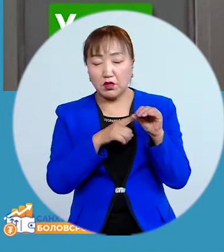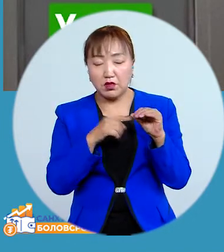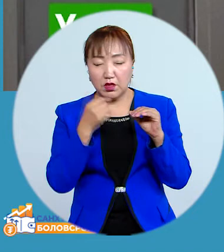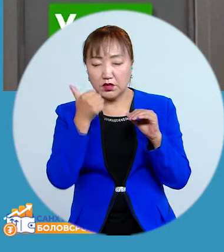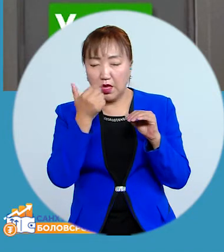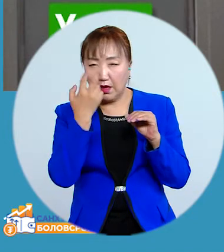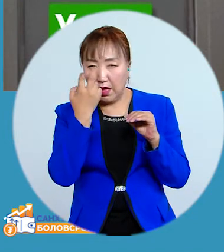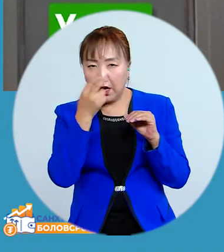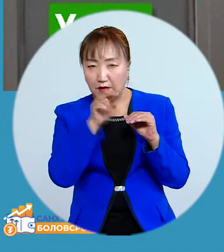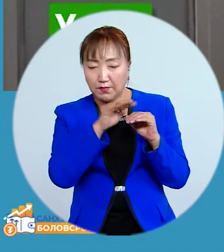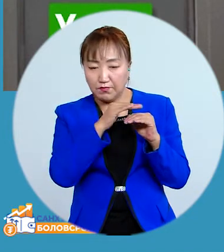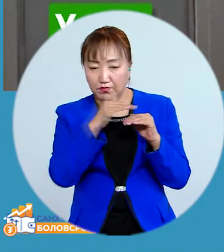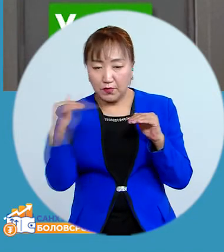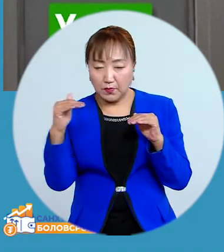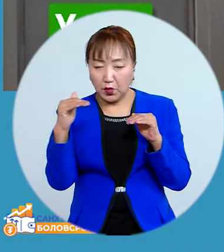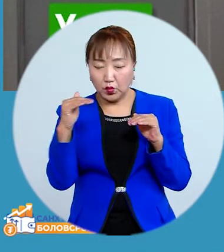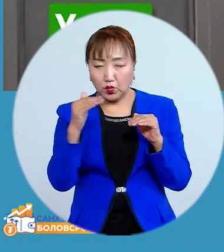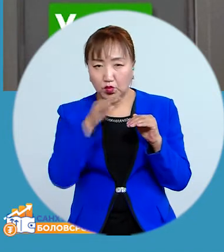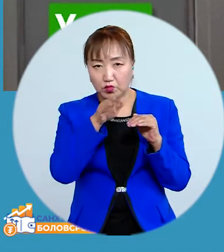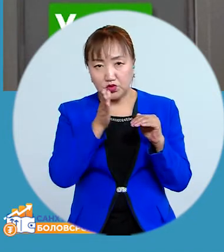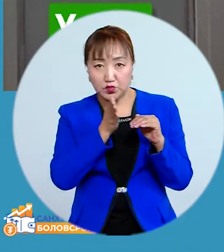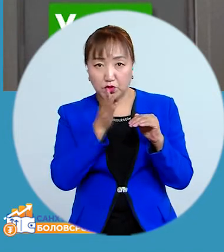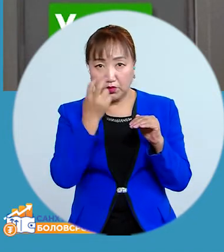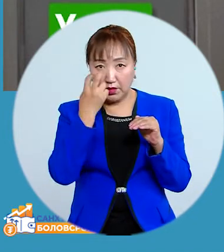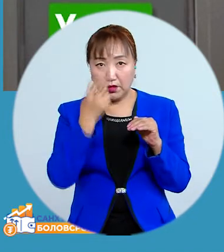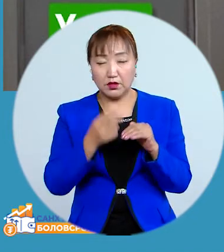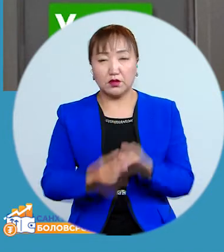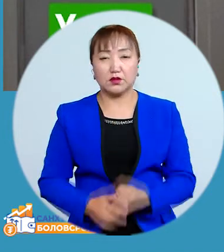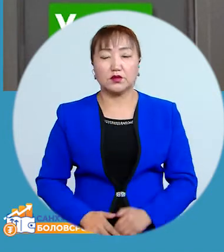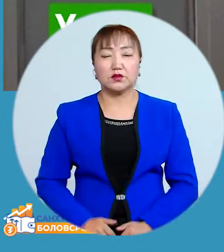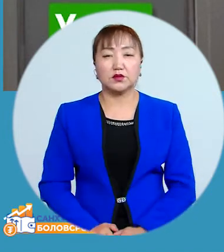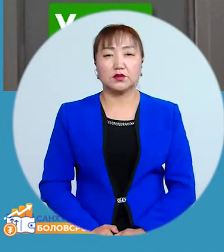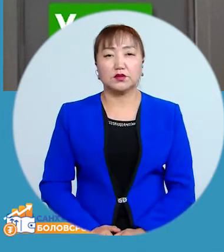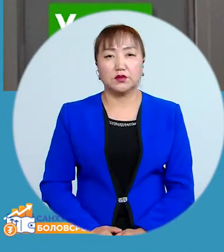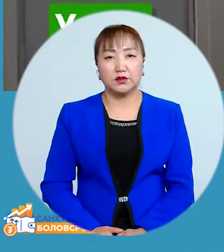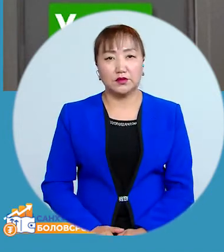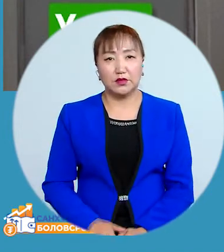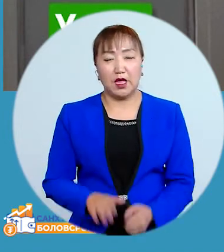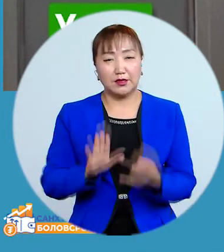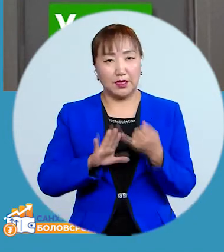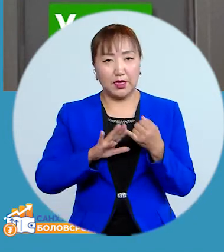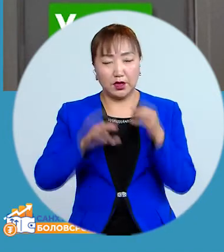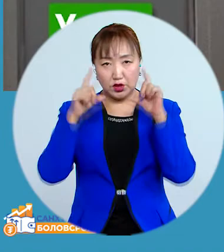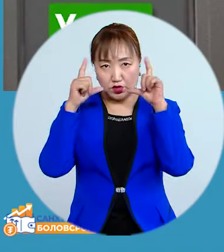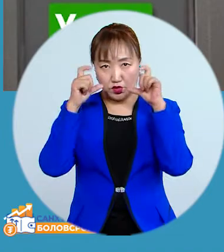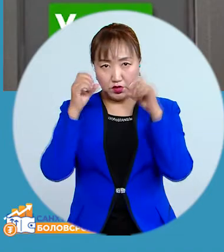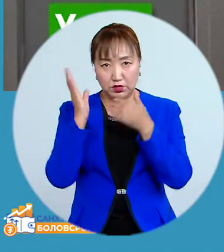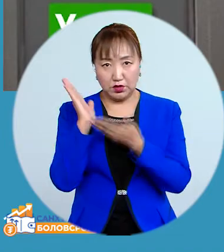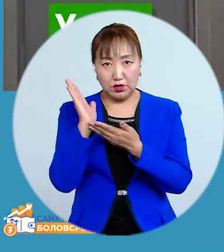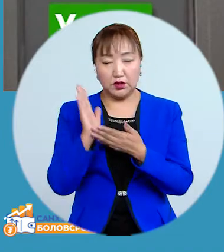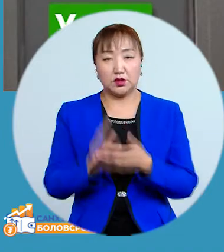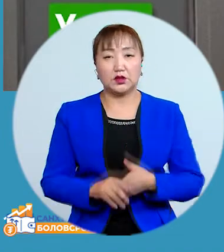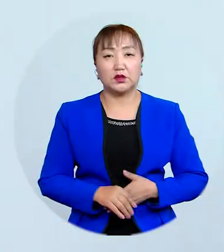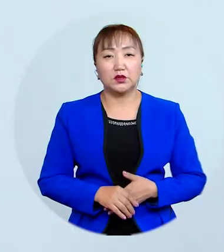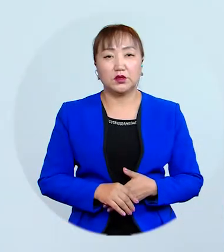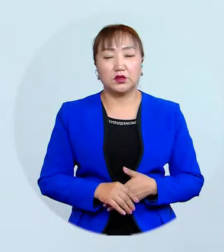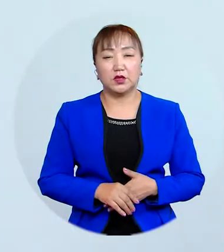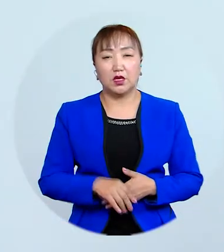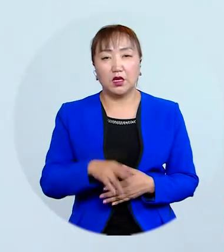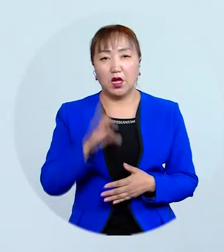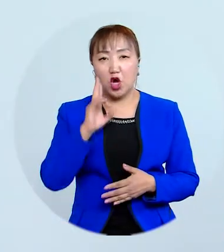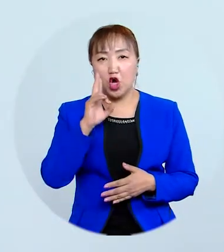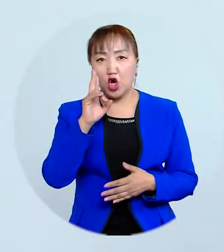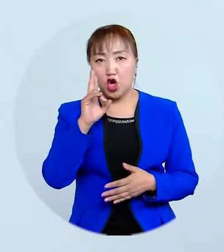хүний мэдээллийг уншиж хуулж авах ийм боломжл гардаг. За мөн одоо дараагийн зурган дээр таны ингээд код хэсэг